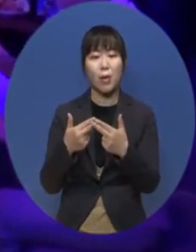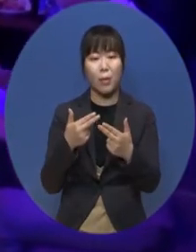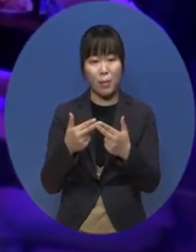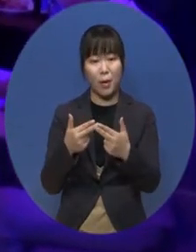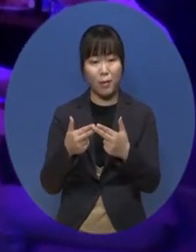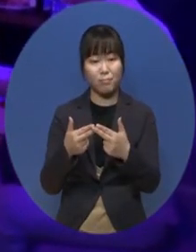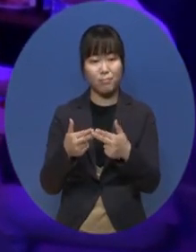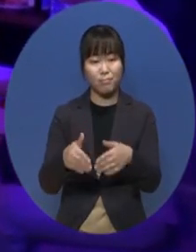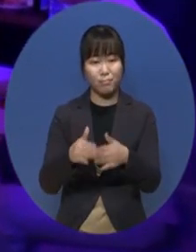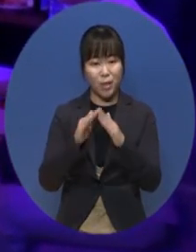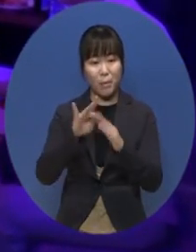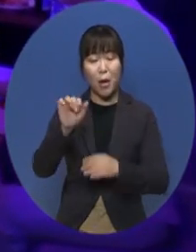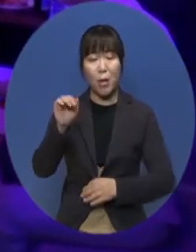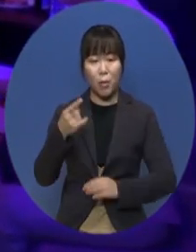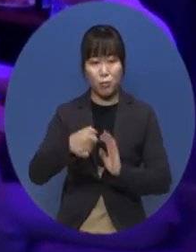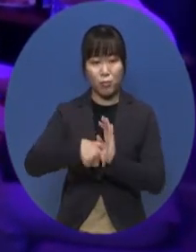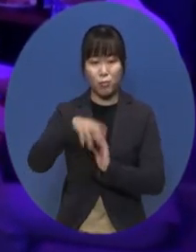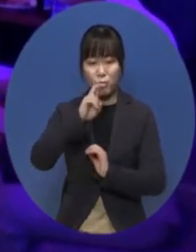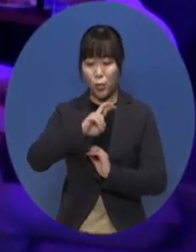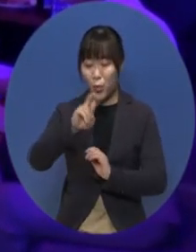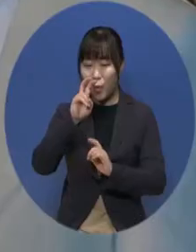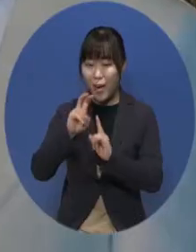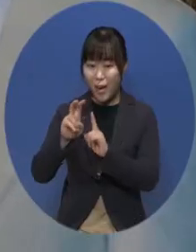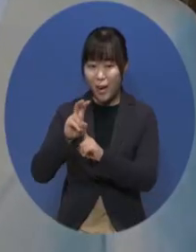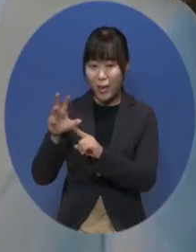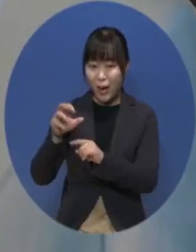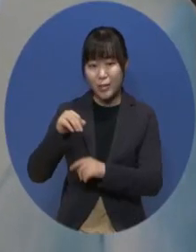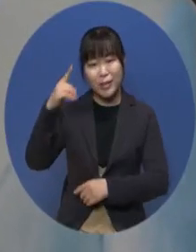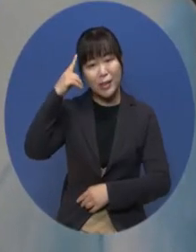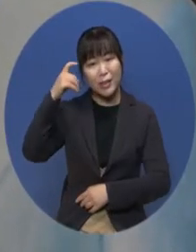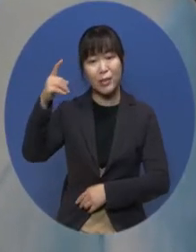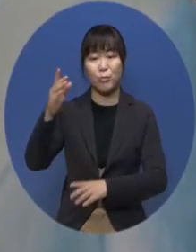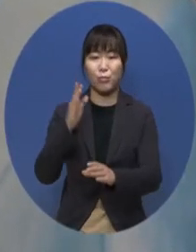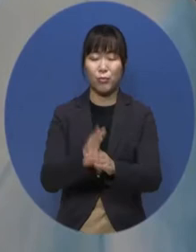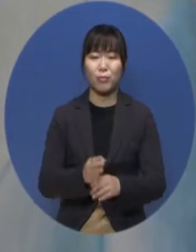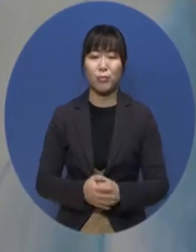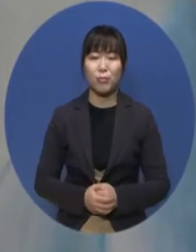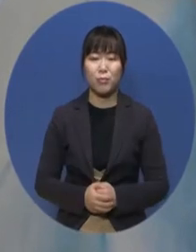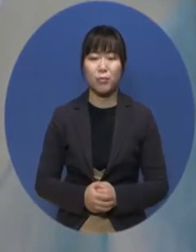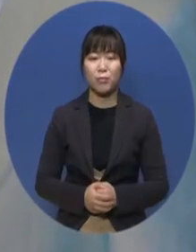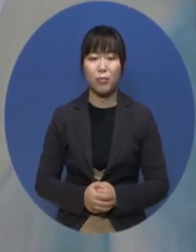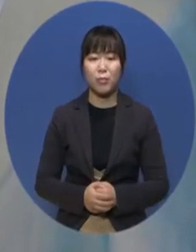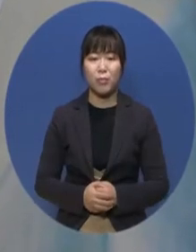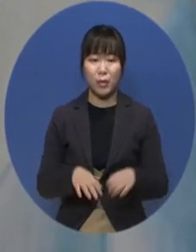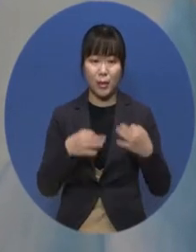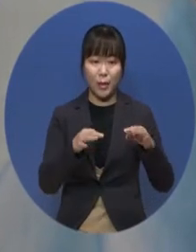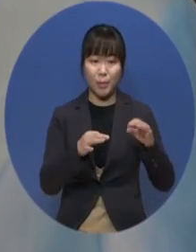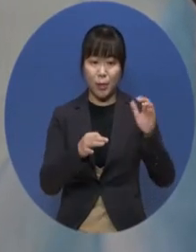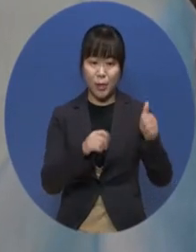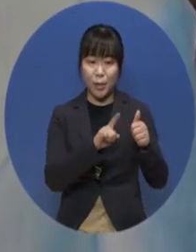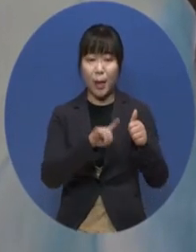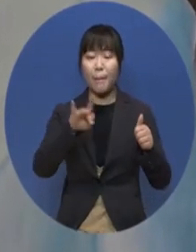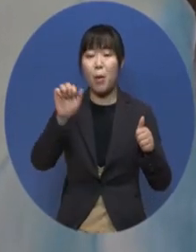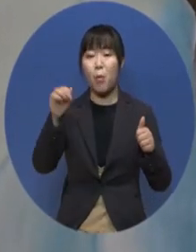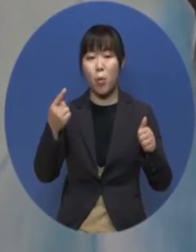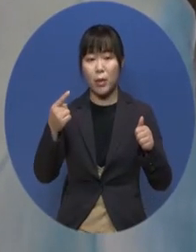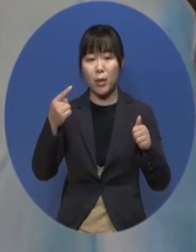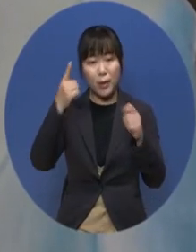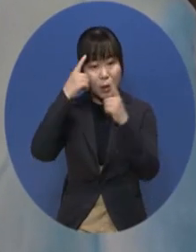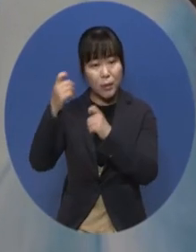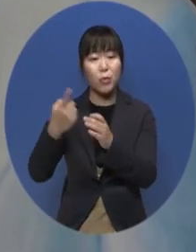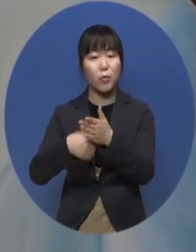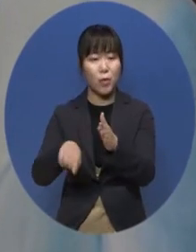구성해 배우 히트곡을 부르며 그를 기리고 있다고 전했습니다. 김석환 회장은 배우를 기념하기